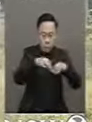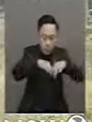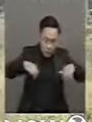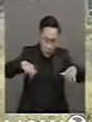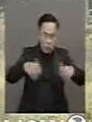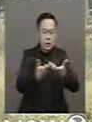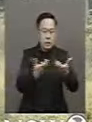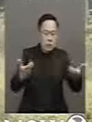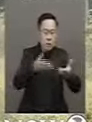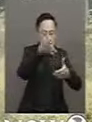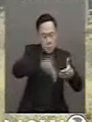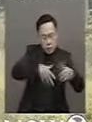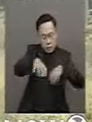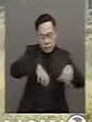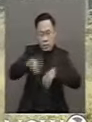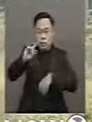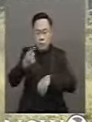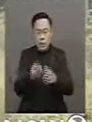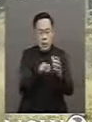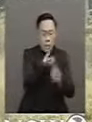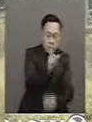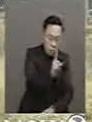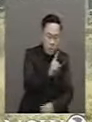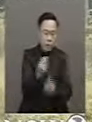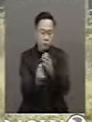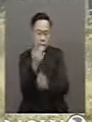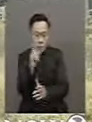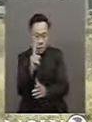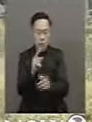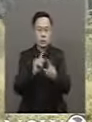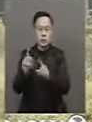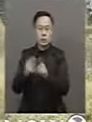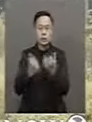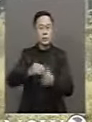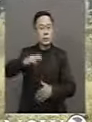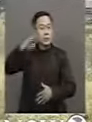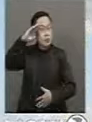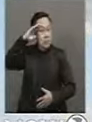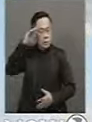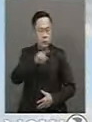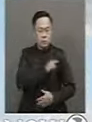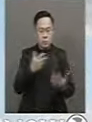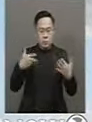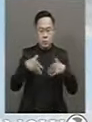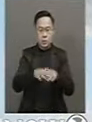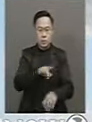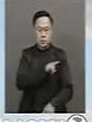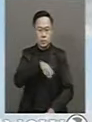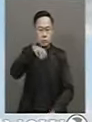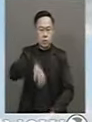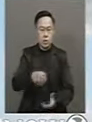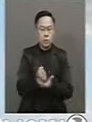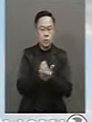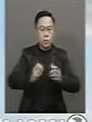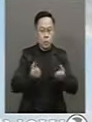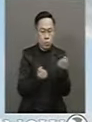ไปผสมผสานไปแบ่งพื้นที่ให้ดีๆค่ะทางทหารให้ข้อมูลว่าตอนนี้ก็ประสานงานกับหน่วยการที่เกี่ยวข้องหา